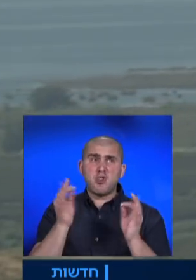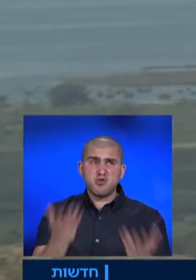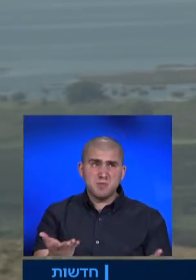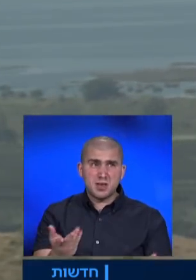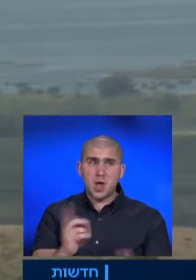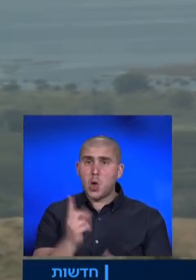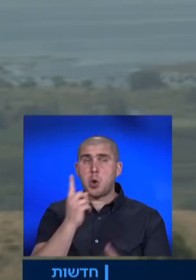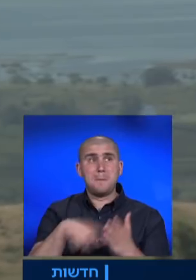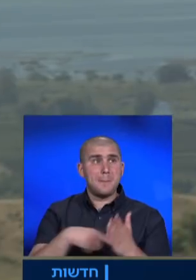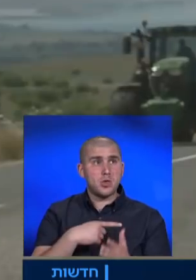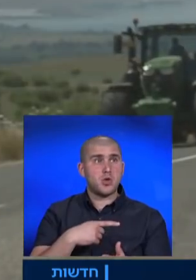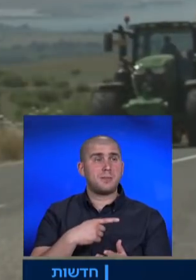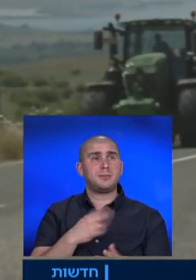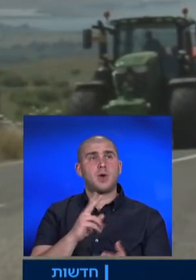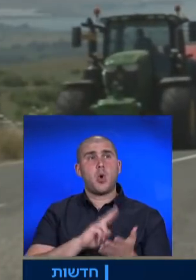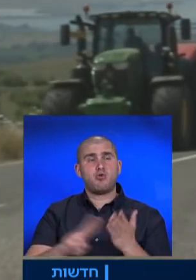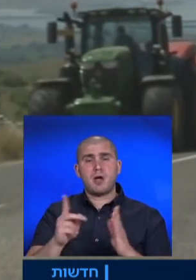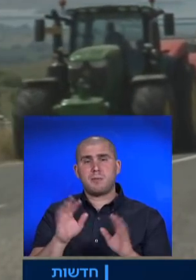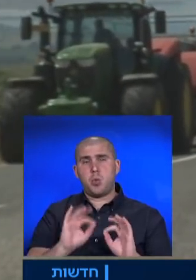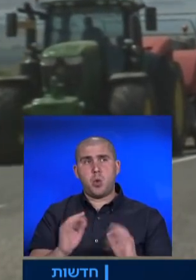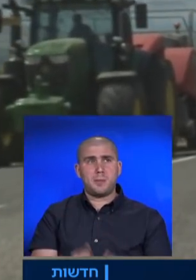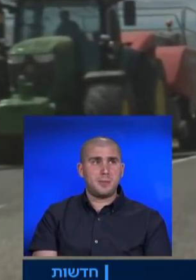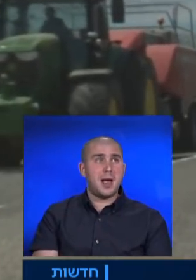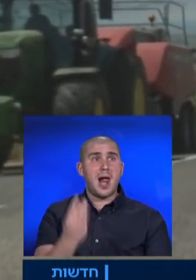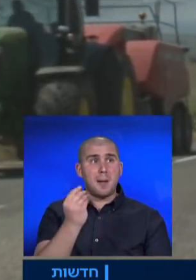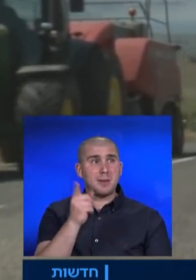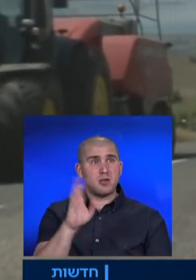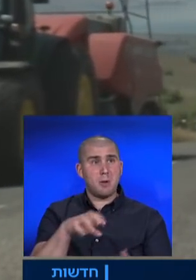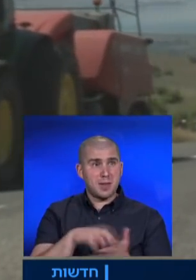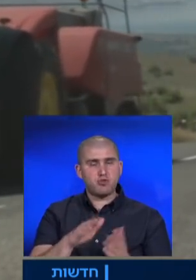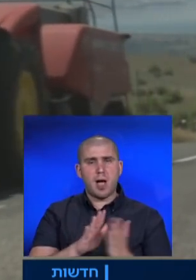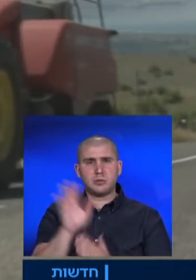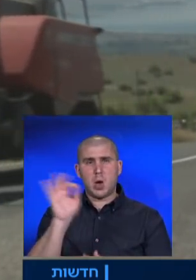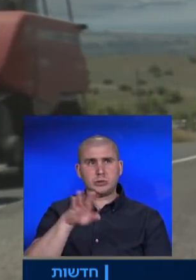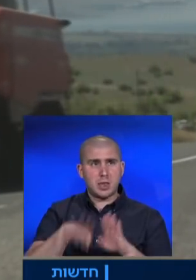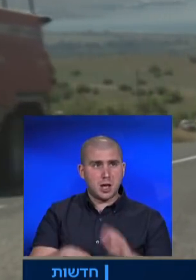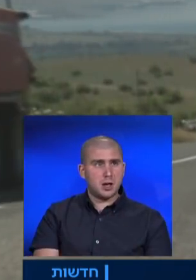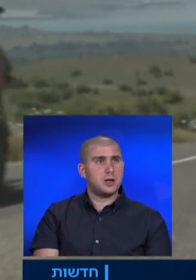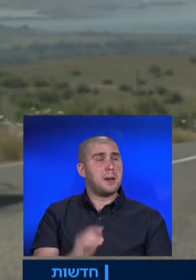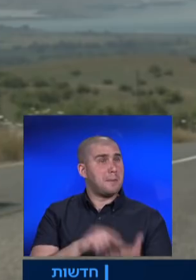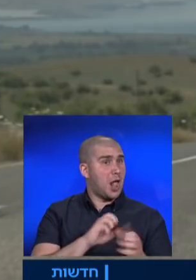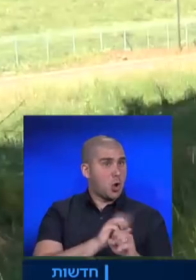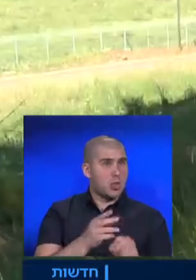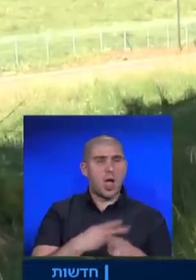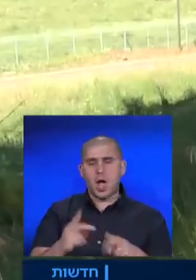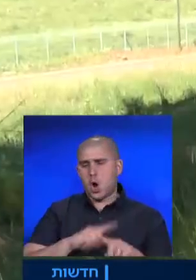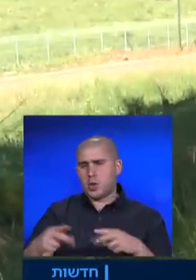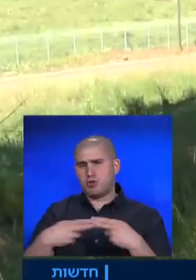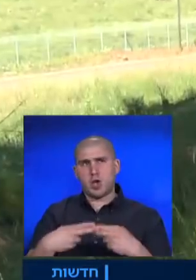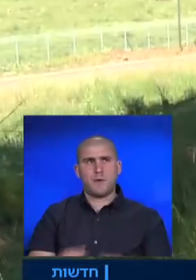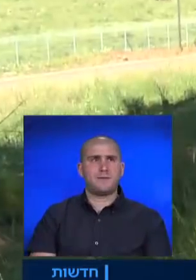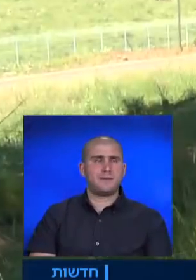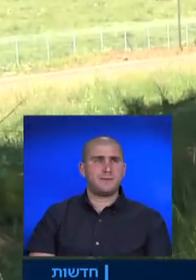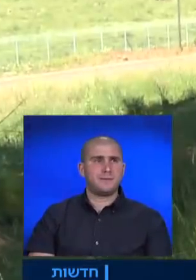חודשיים שלא להכניס כלום. על המחירים שיש באתר יש 15% הנחה. בגלל הקורונה? רק לחודש הקרוב.